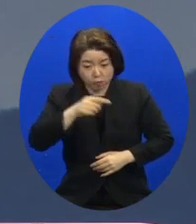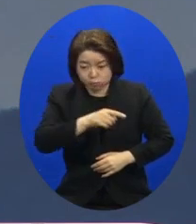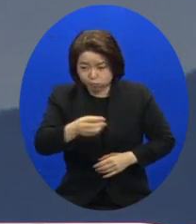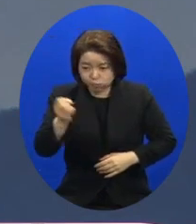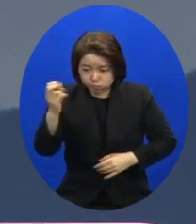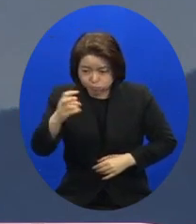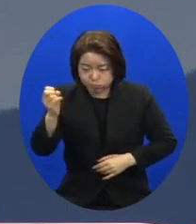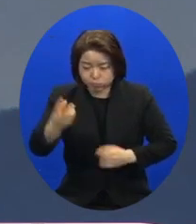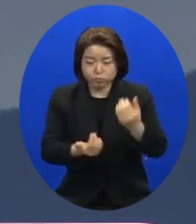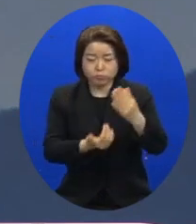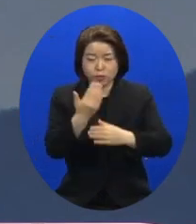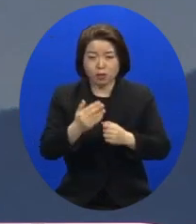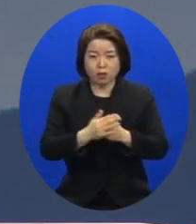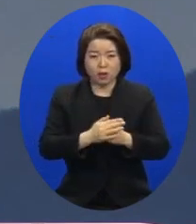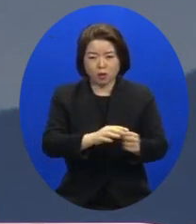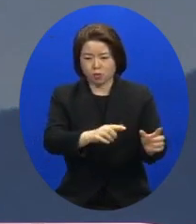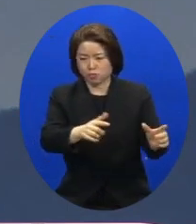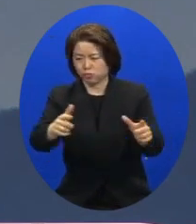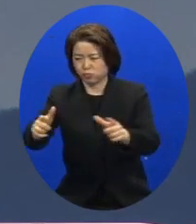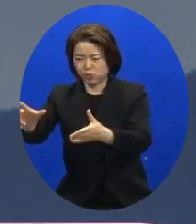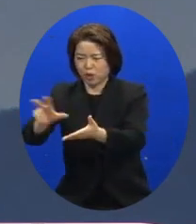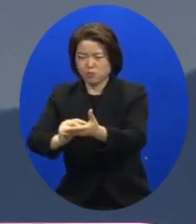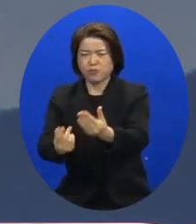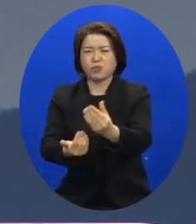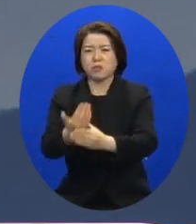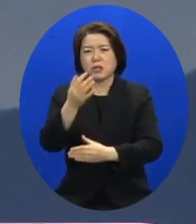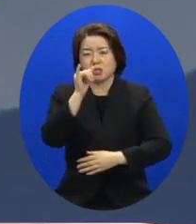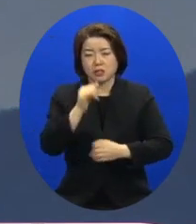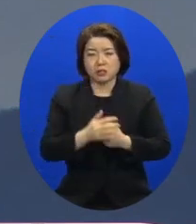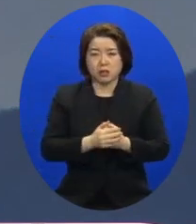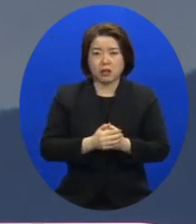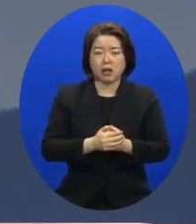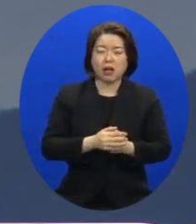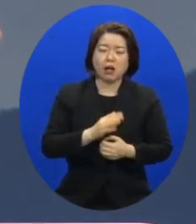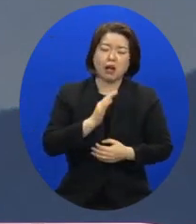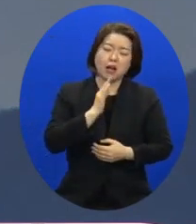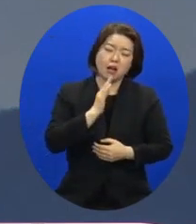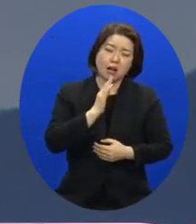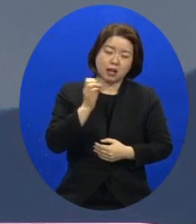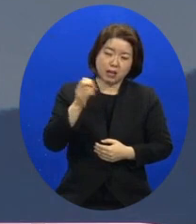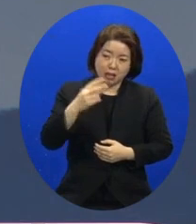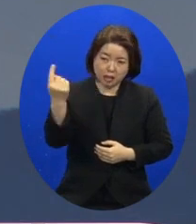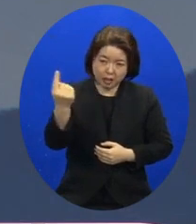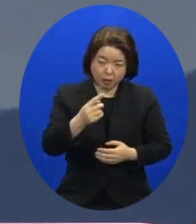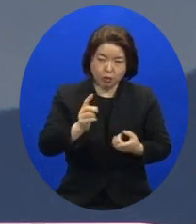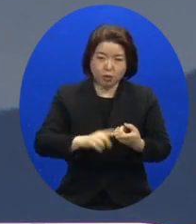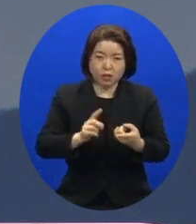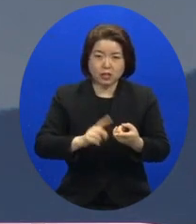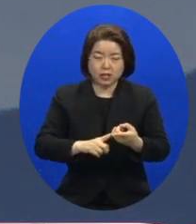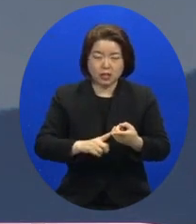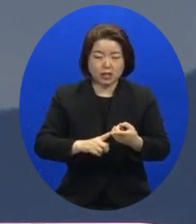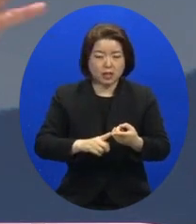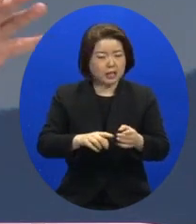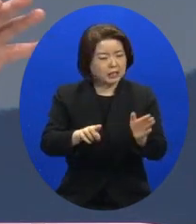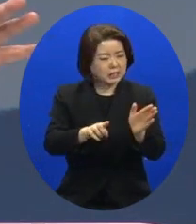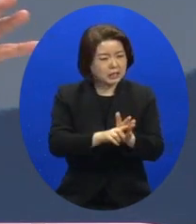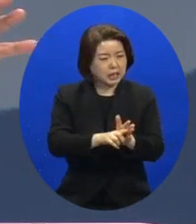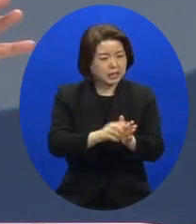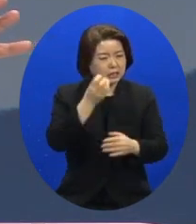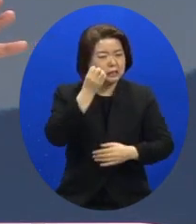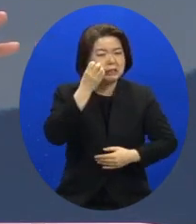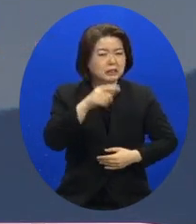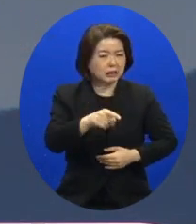그래서 온갖 무리를 일으킵니다. 야, 재림에 대한 신앙은 골치 아픈 거야. 아, 그건 좀 이상한